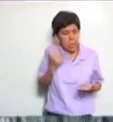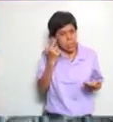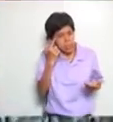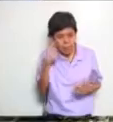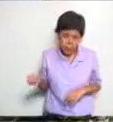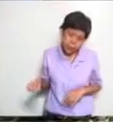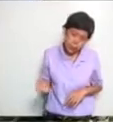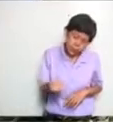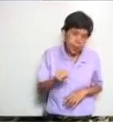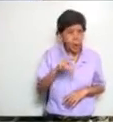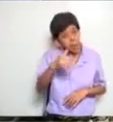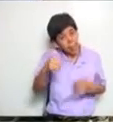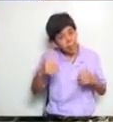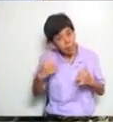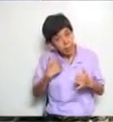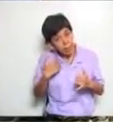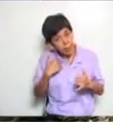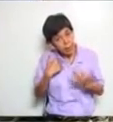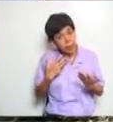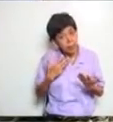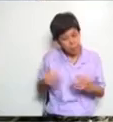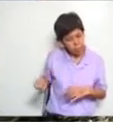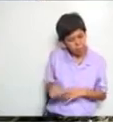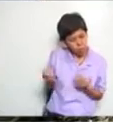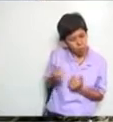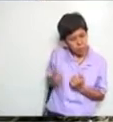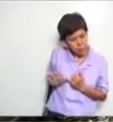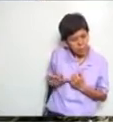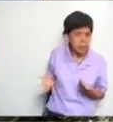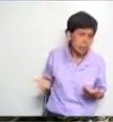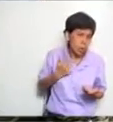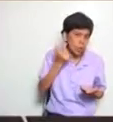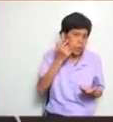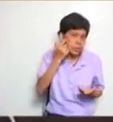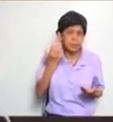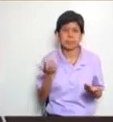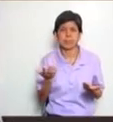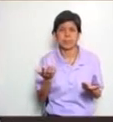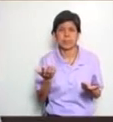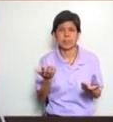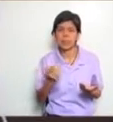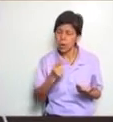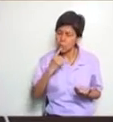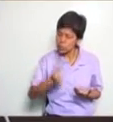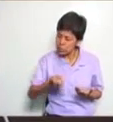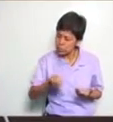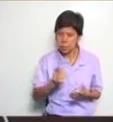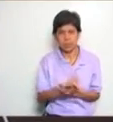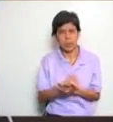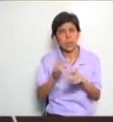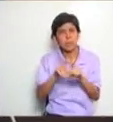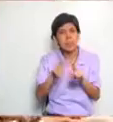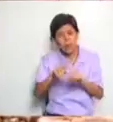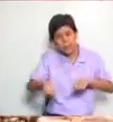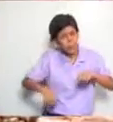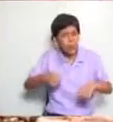เคยจงลไปเลนน้ำลูกออ ovat นิจั ทุกขนัตตาไปเลนน้ำอยู่มั้ยไม่พูดเล่นน้เหมือนการ